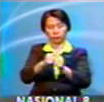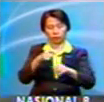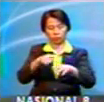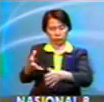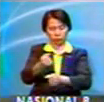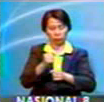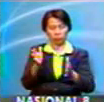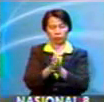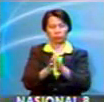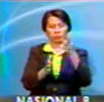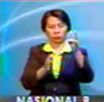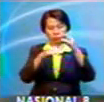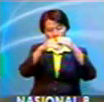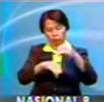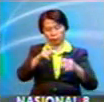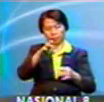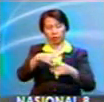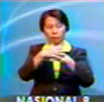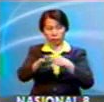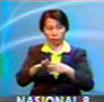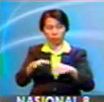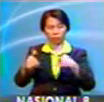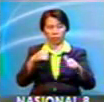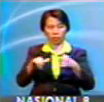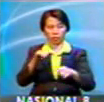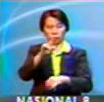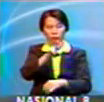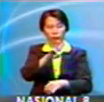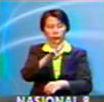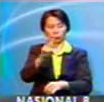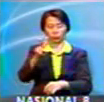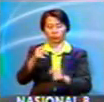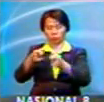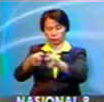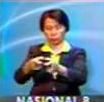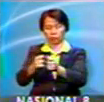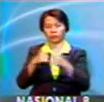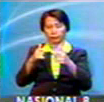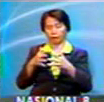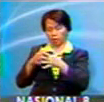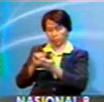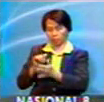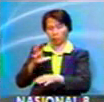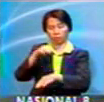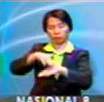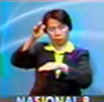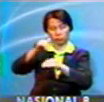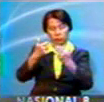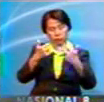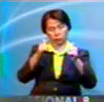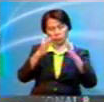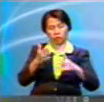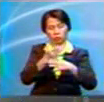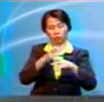catatan terkumpul 17 di bawah par selepas beraksi 72 lubang. Pemain gelaran Amerika Syarikat ini mengatasi tiga pemain yang